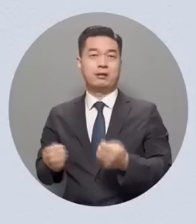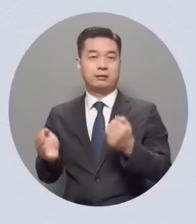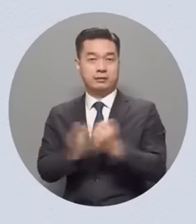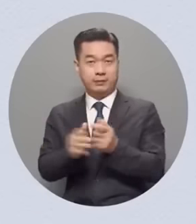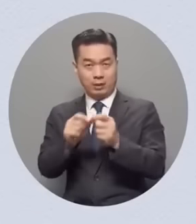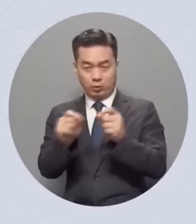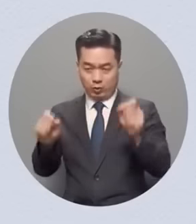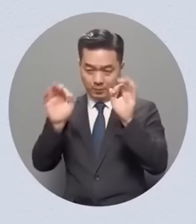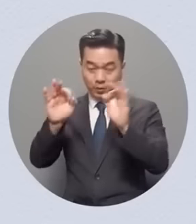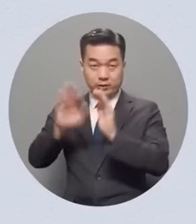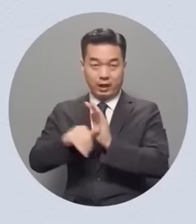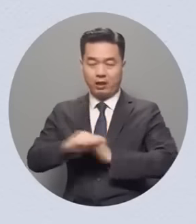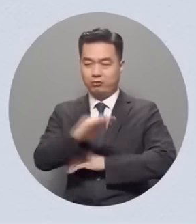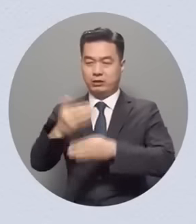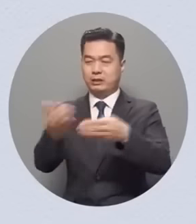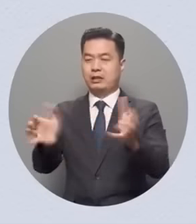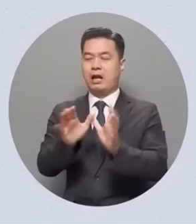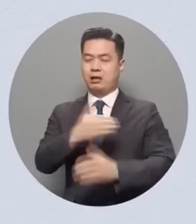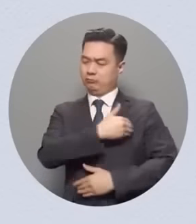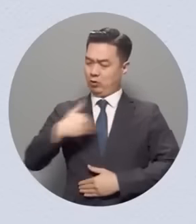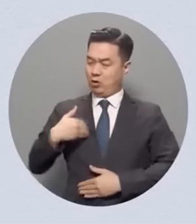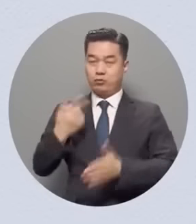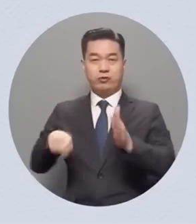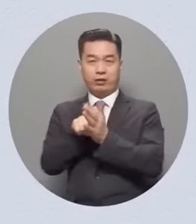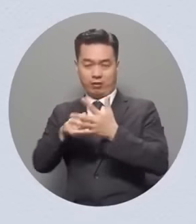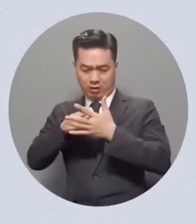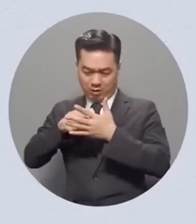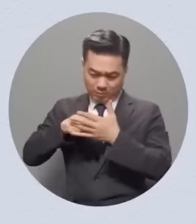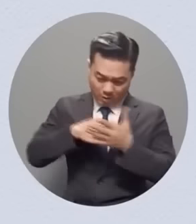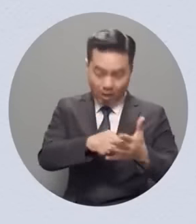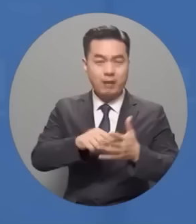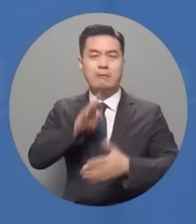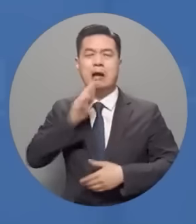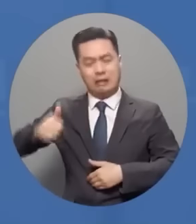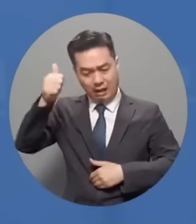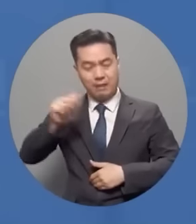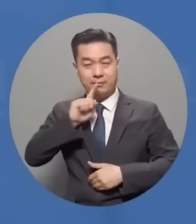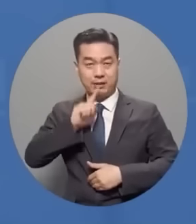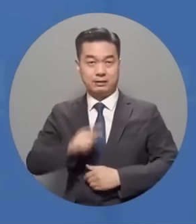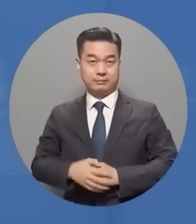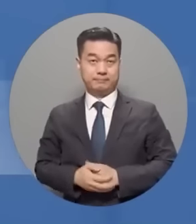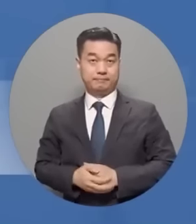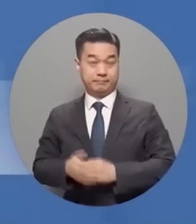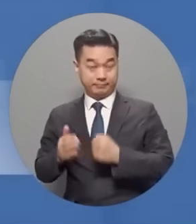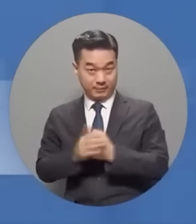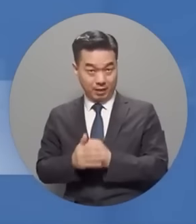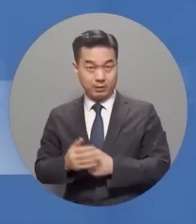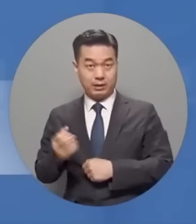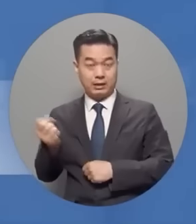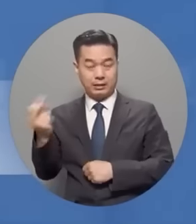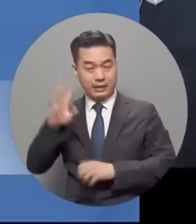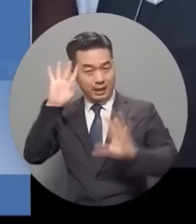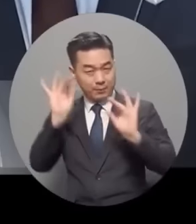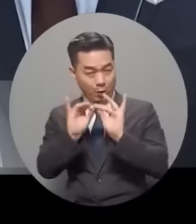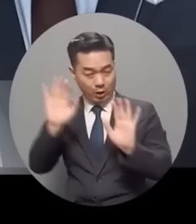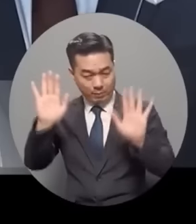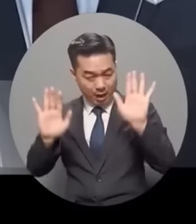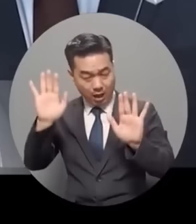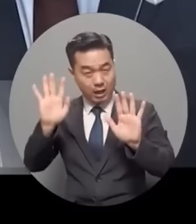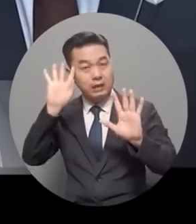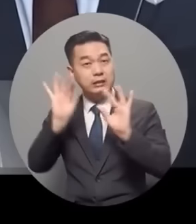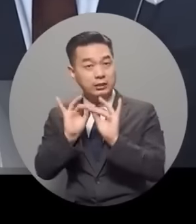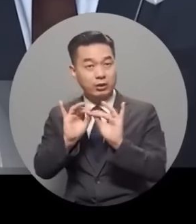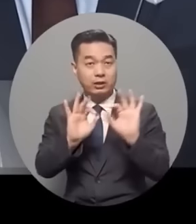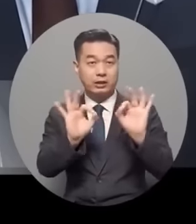장기적으로 우리 당이 떳떳하려면 정면 돌파하는 게 맞다고 밝혔습니다. 이로써 재표결 찬성 의사를 밝힌 의원은